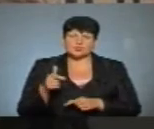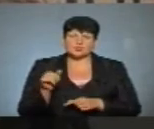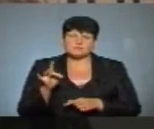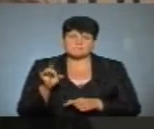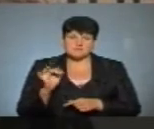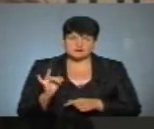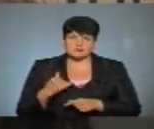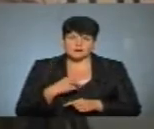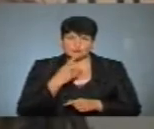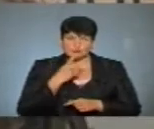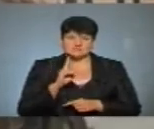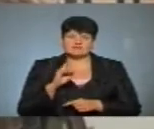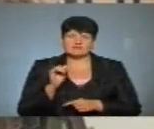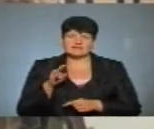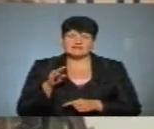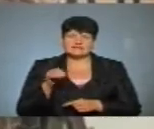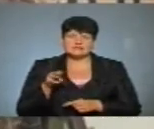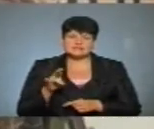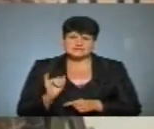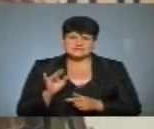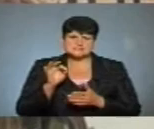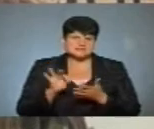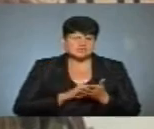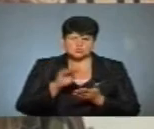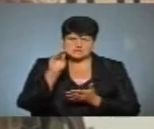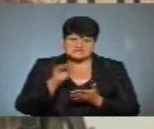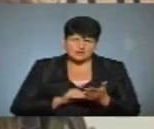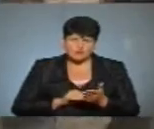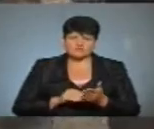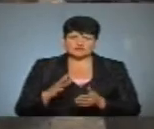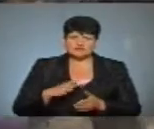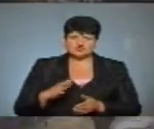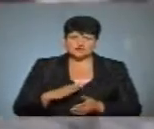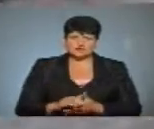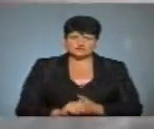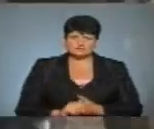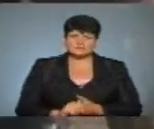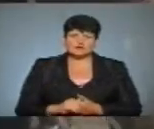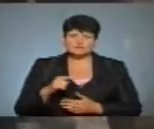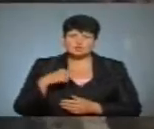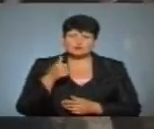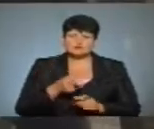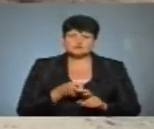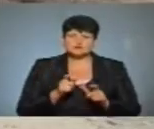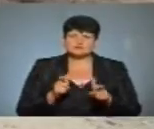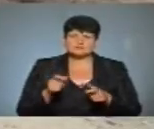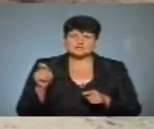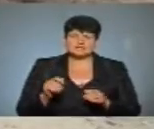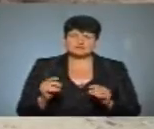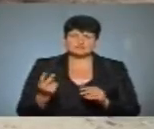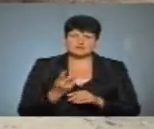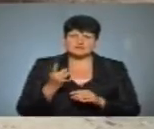я побачила ще в квітні місяці і зразу ж заповнила її. І дуже чекала. Цього року через карантин приїхали вдвічі